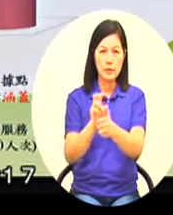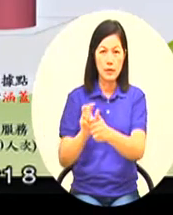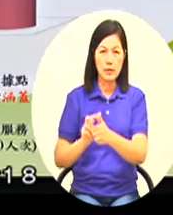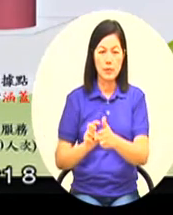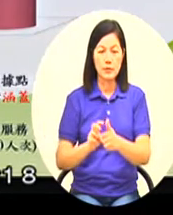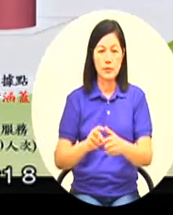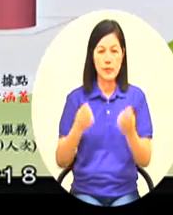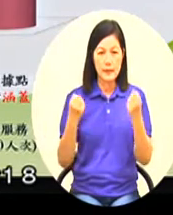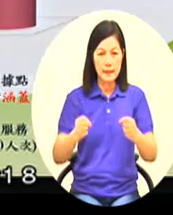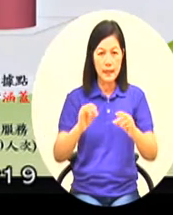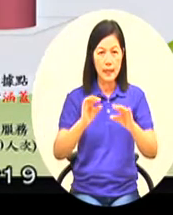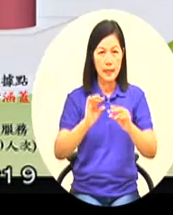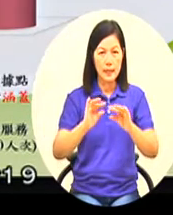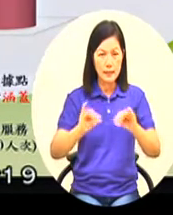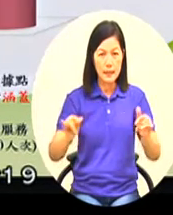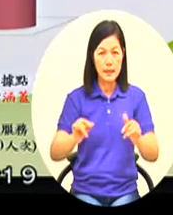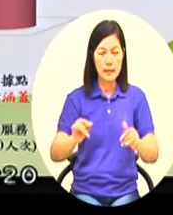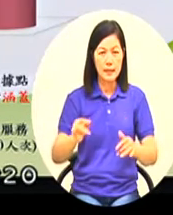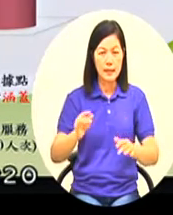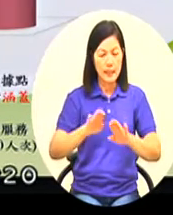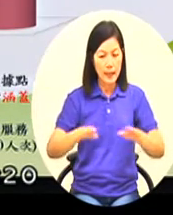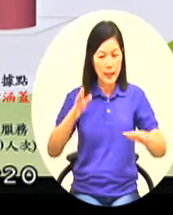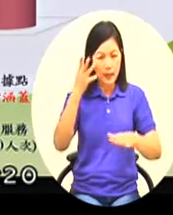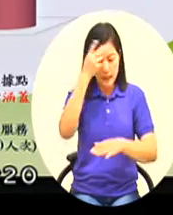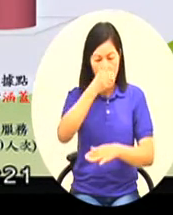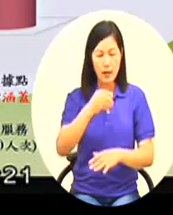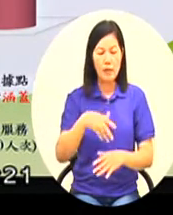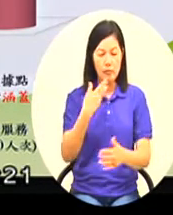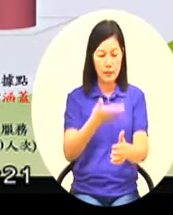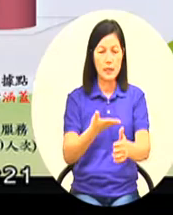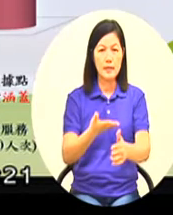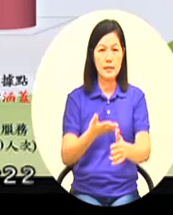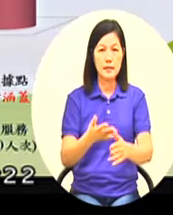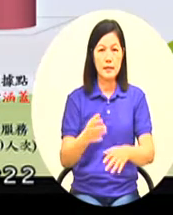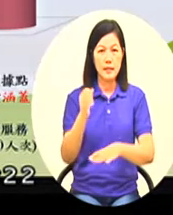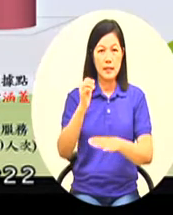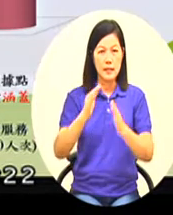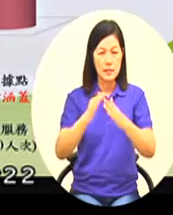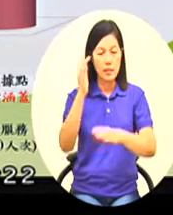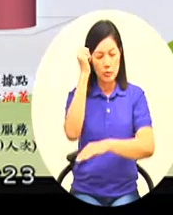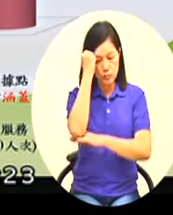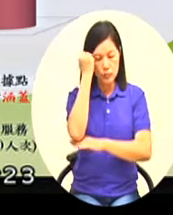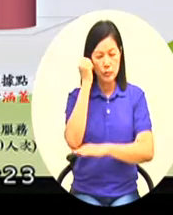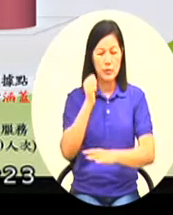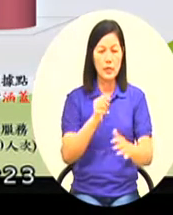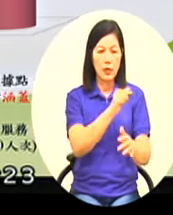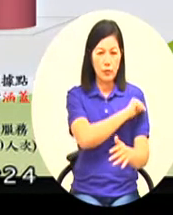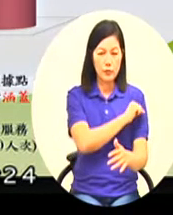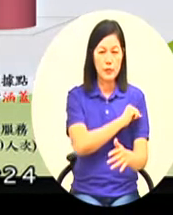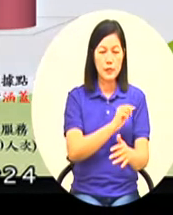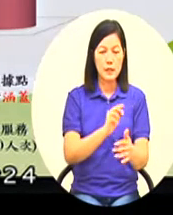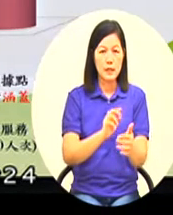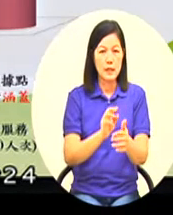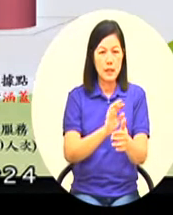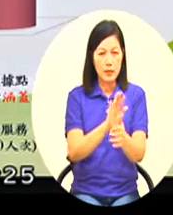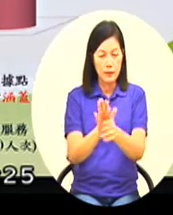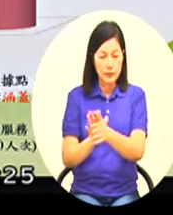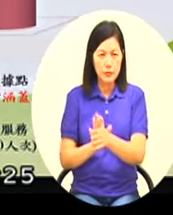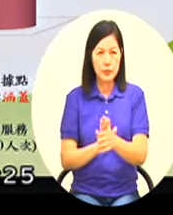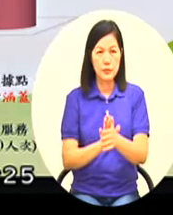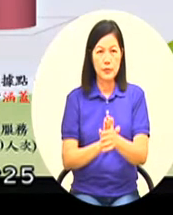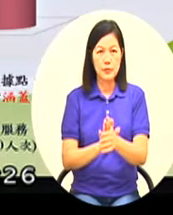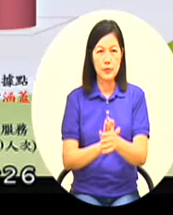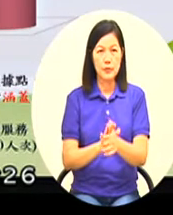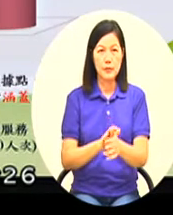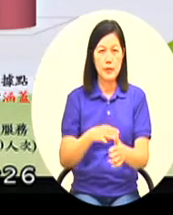老的一个照护部分，那我们提供的是有关于居家护理、居家复健跟喘息服务，目前总共是超